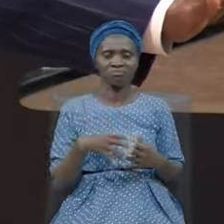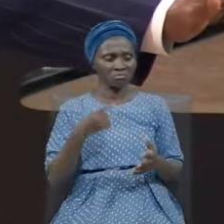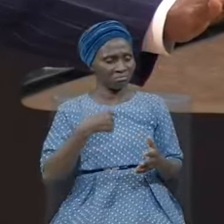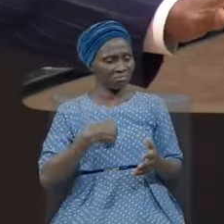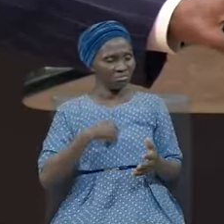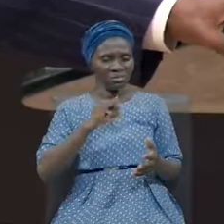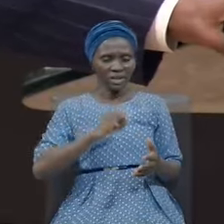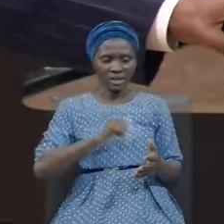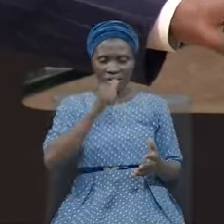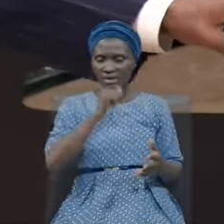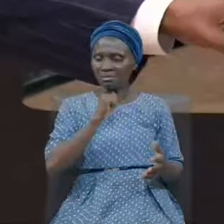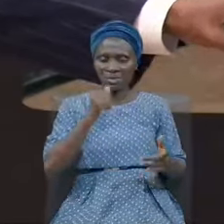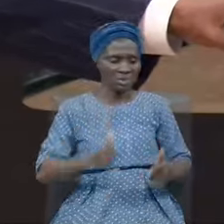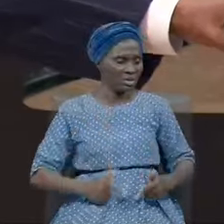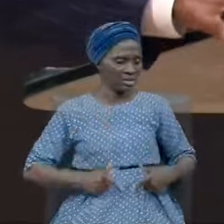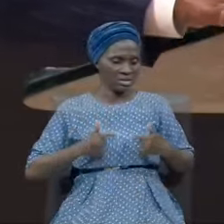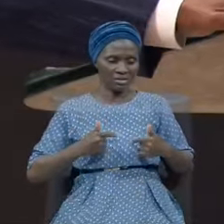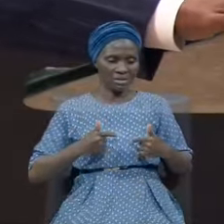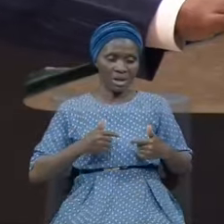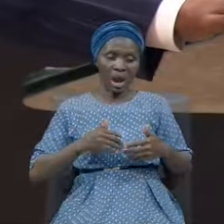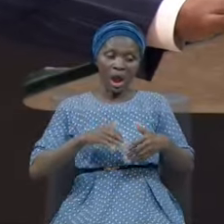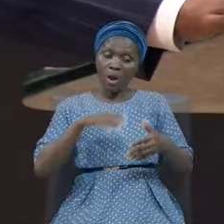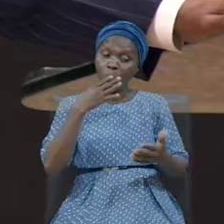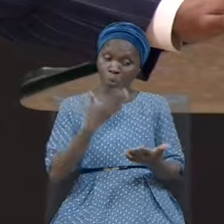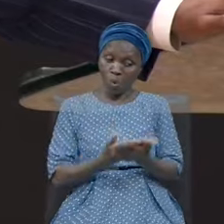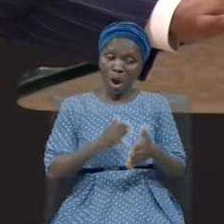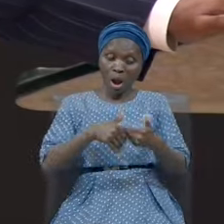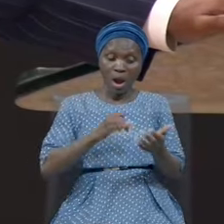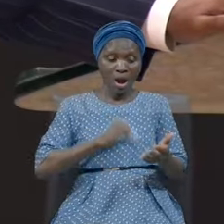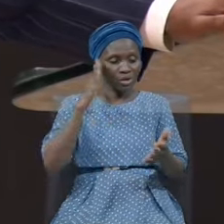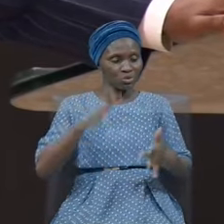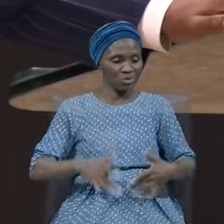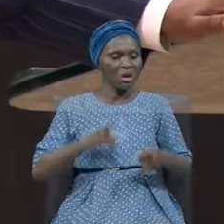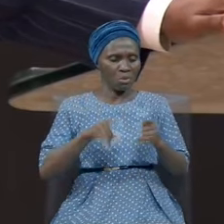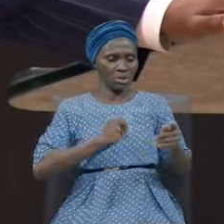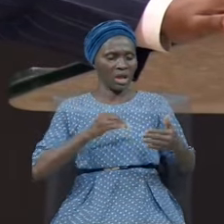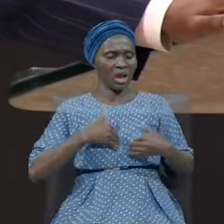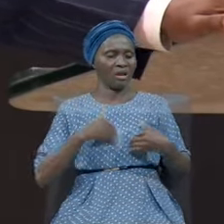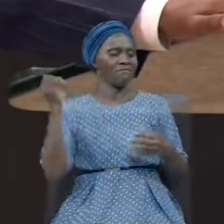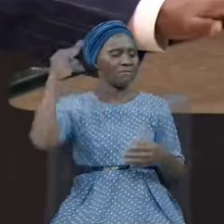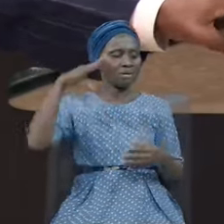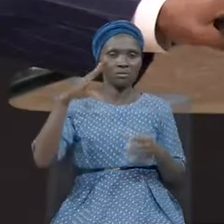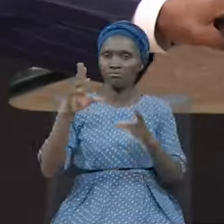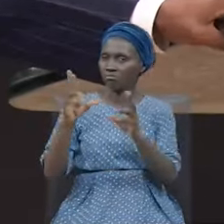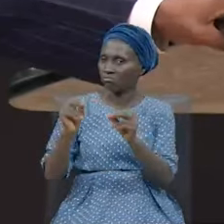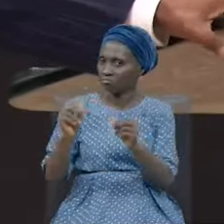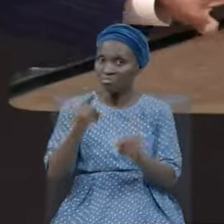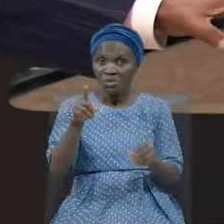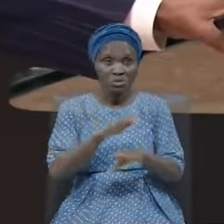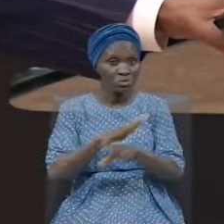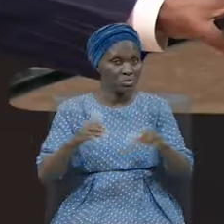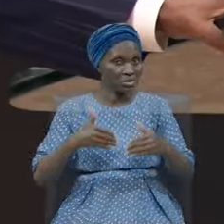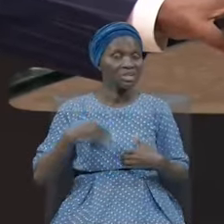je ne vis pas tel que je dois vivre, mais j'ai la grâce. Non, tu n'as pas la grâce.